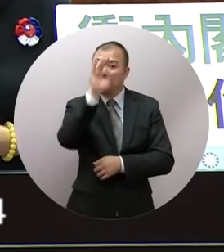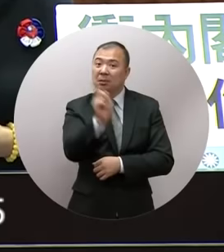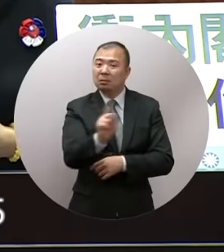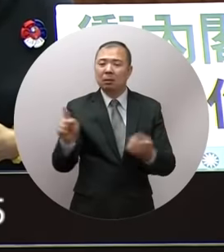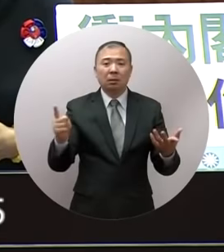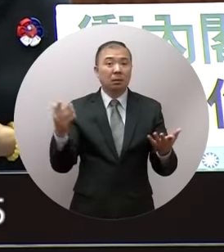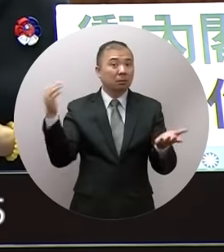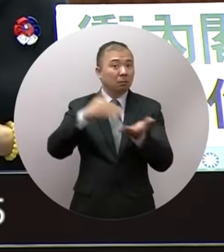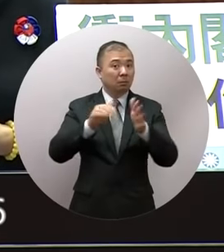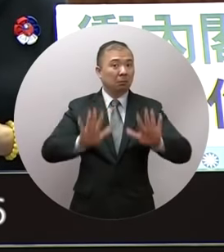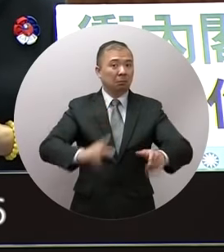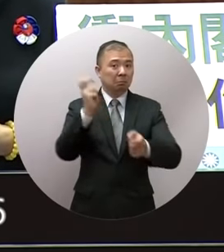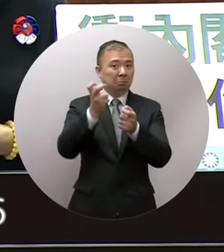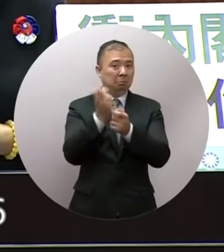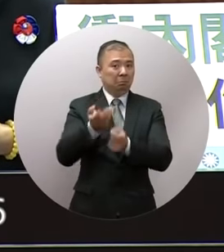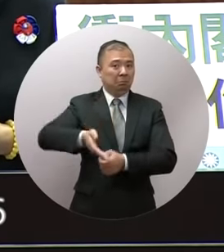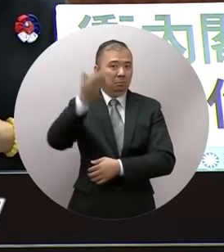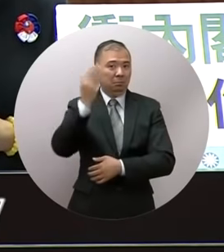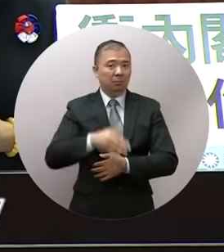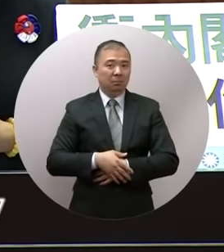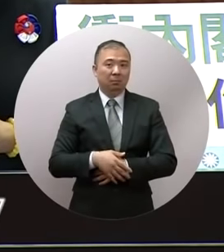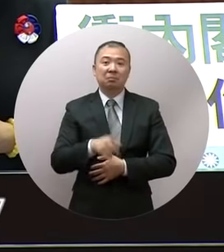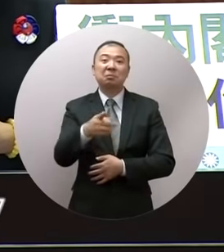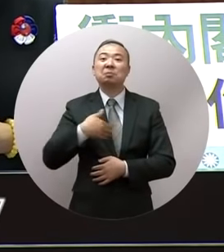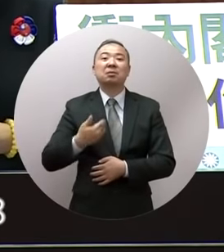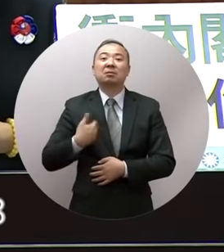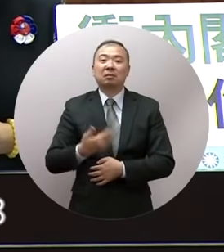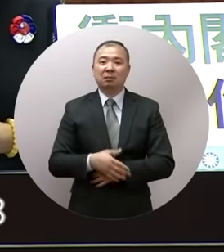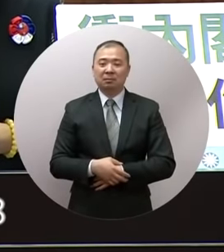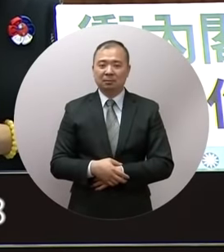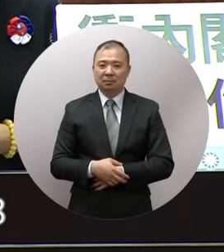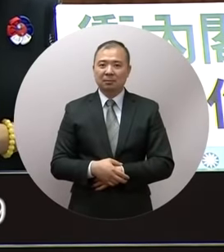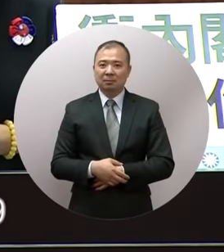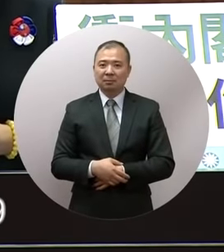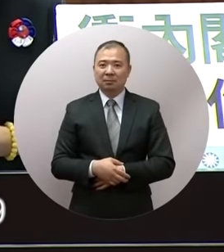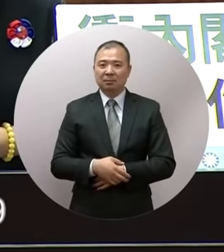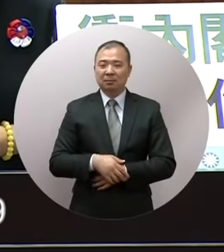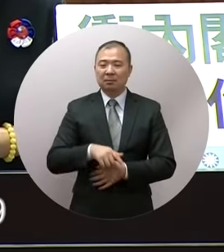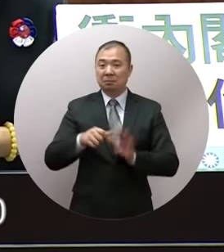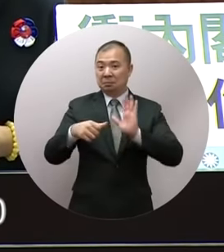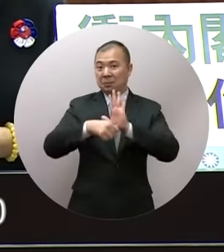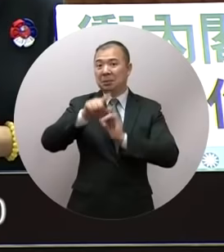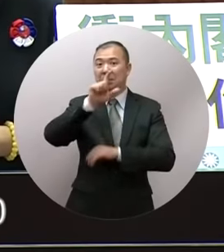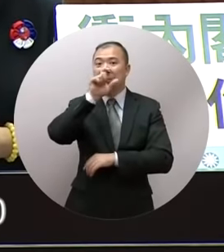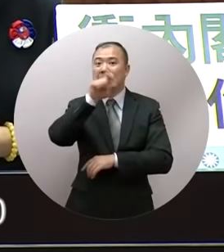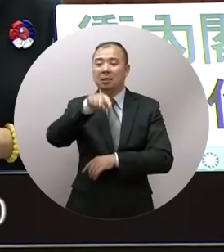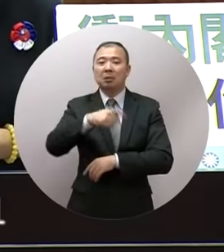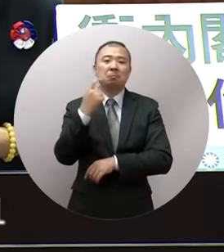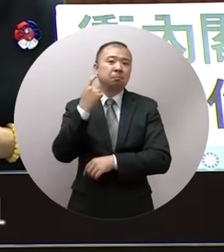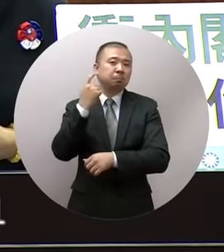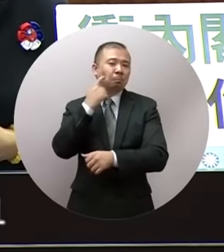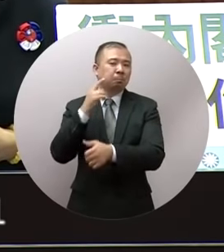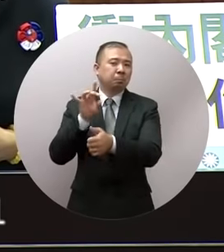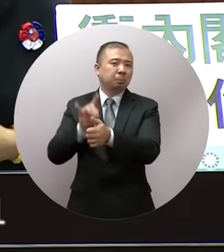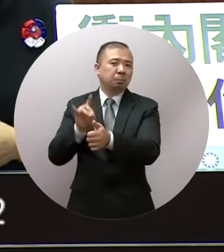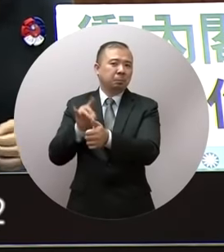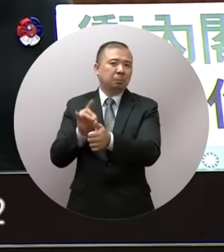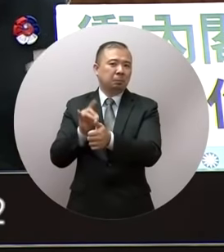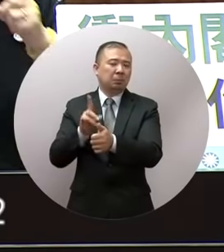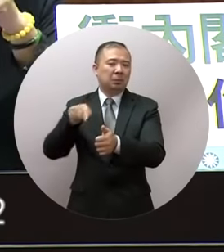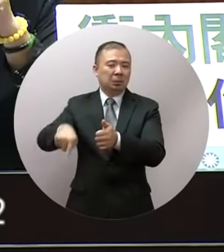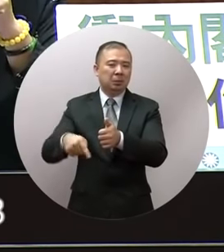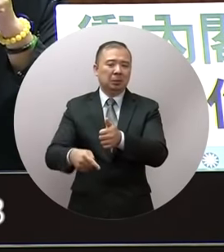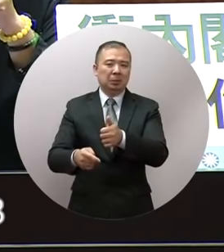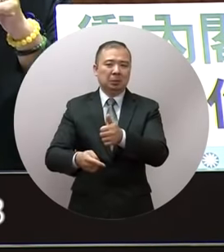十几年了嘞，唔知啊哈。其实这个叫做诈欺犯罪，好，